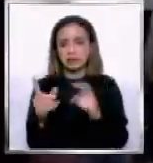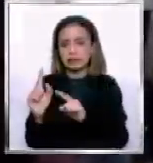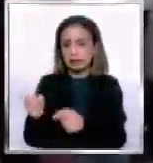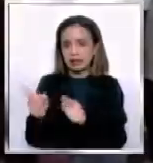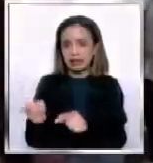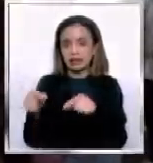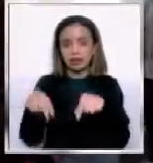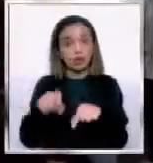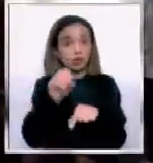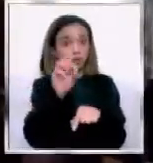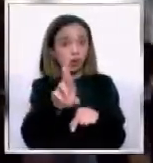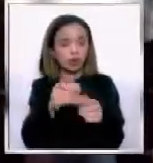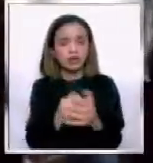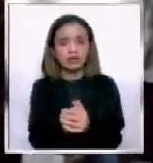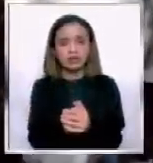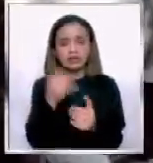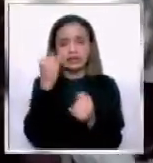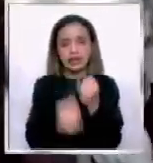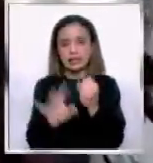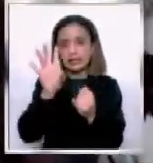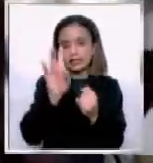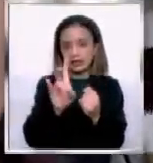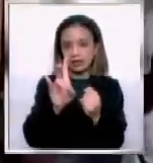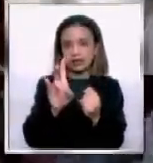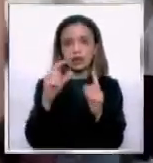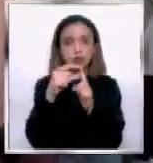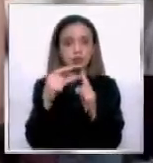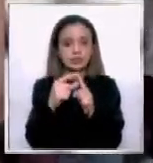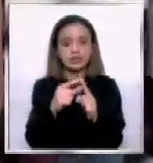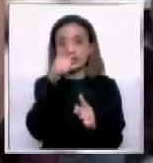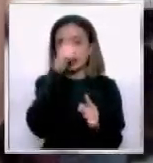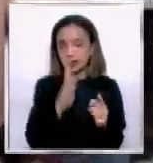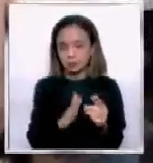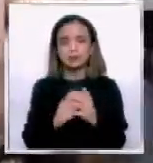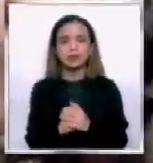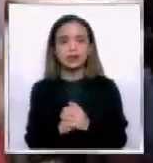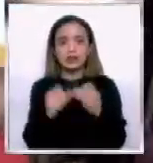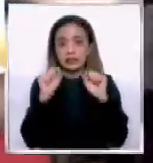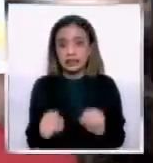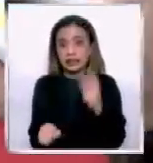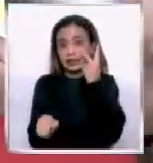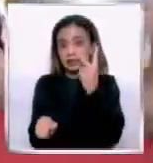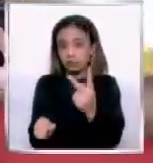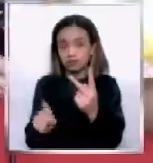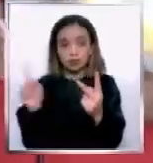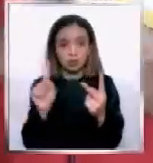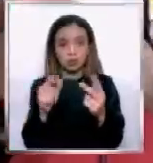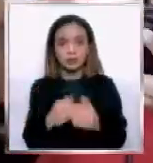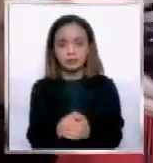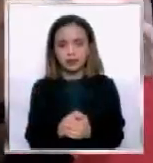o ang huling pitong salita ng Panginoon ngayong Biyernes Santo. At ngayon nga ay nakikita nyo ang pagpasok nitong Santo Entierro